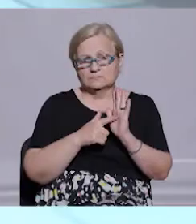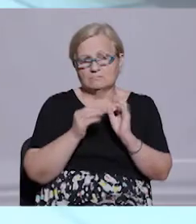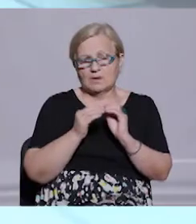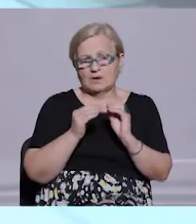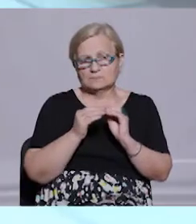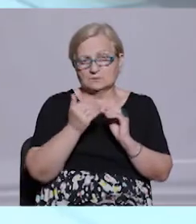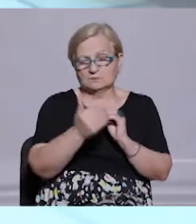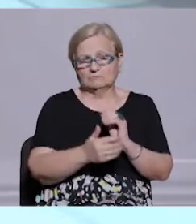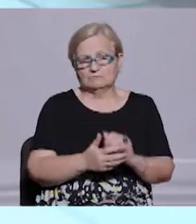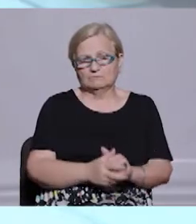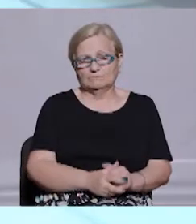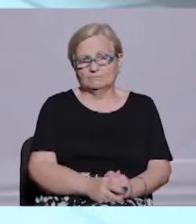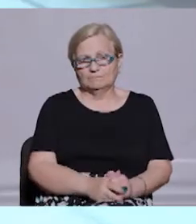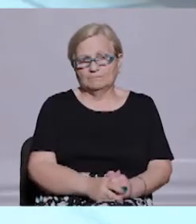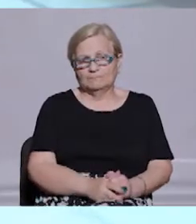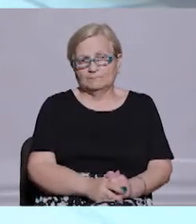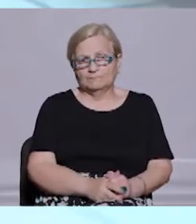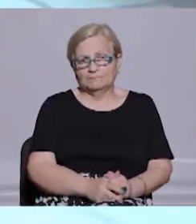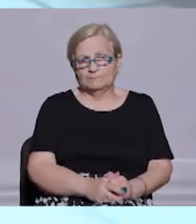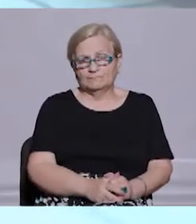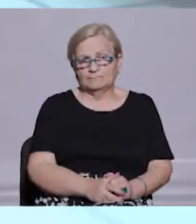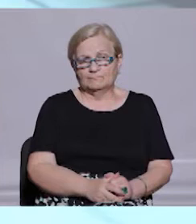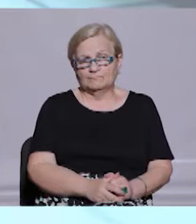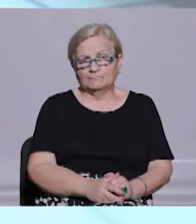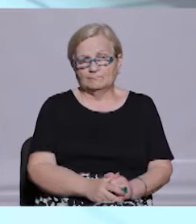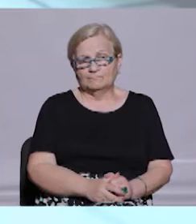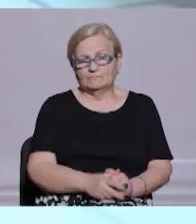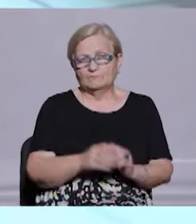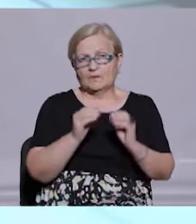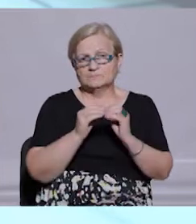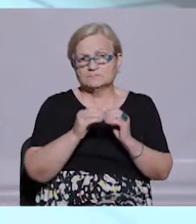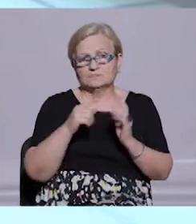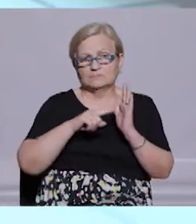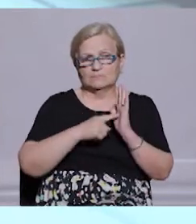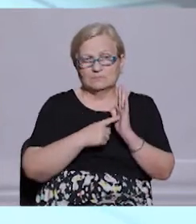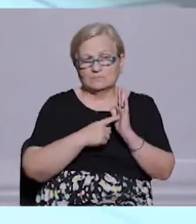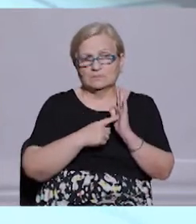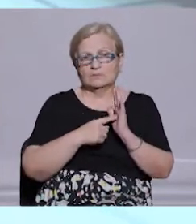0.7. ანუ 10 წილადზე და პროცენტში არის ესეთი კავშირი. 10 წილადს ვამრავლებთ 100-ზე,